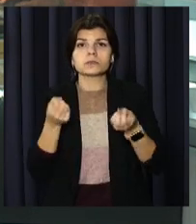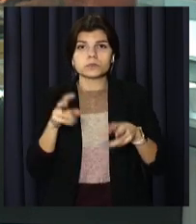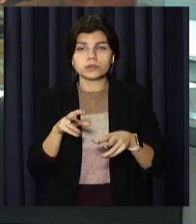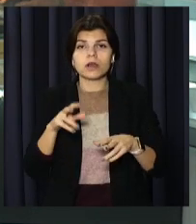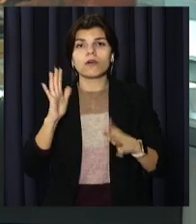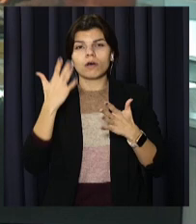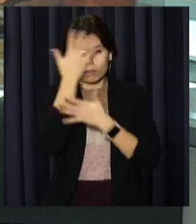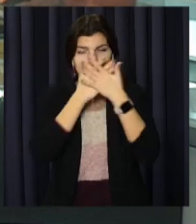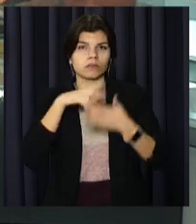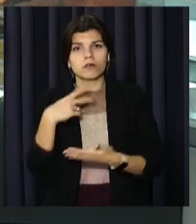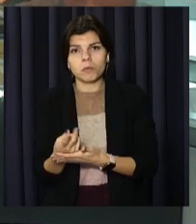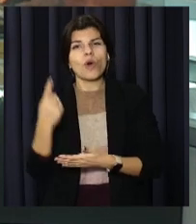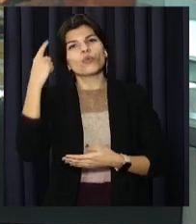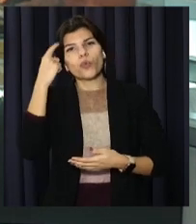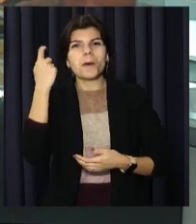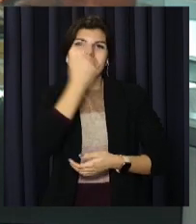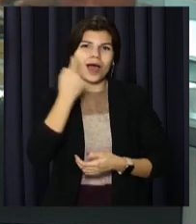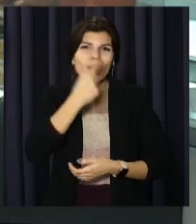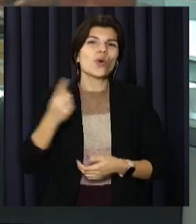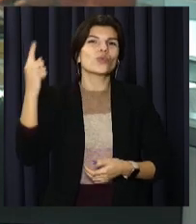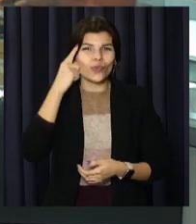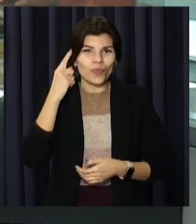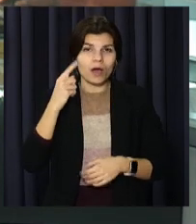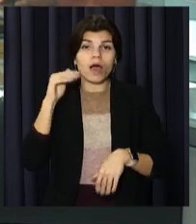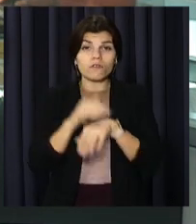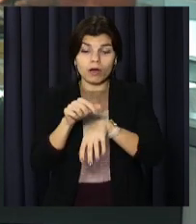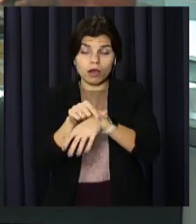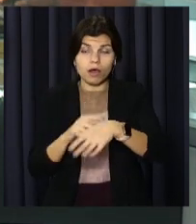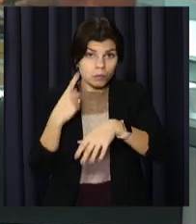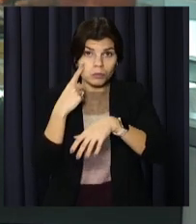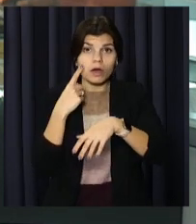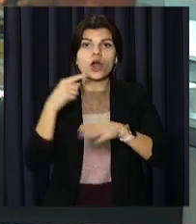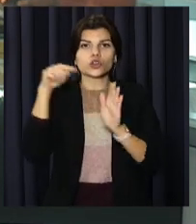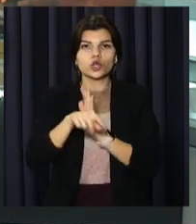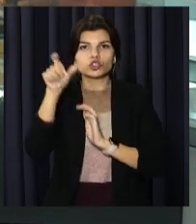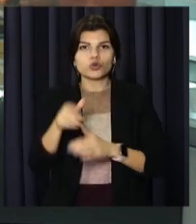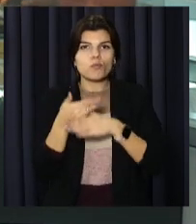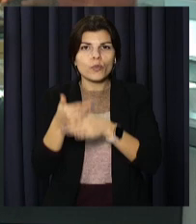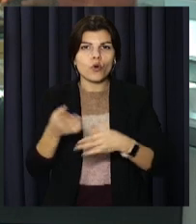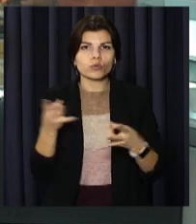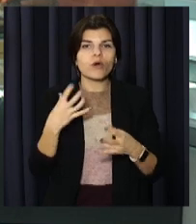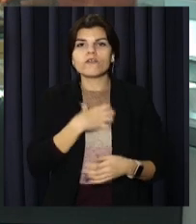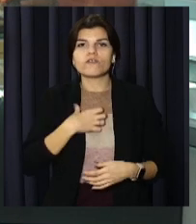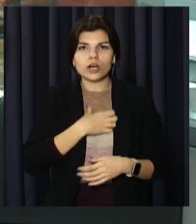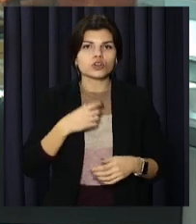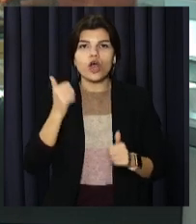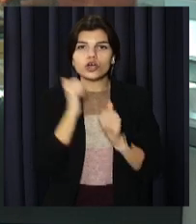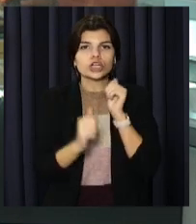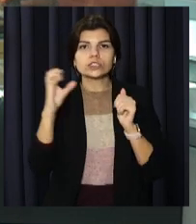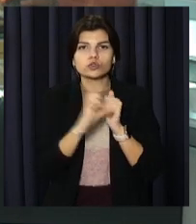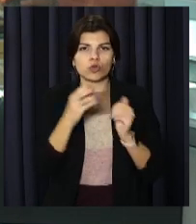непритомних на вулиці сприймають за нетверезих, натомість такий браслет засвідчить – людині потрібна допомога і важлива кожна